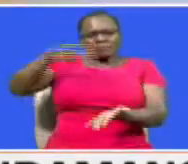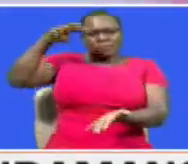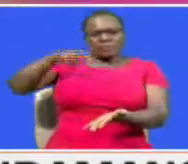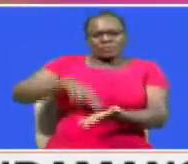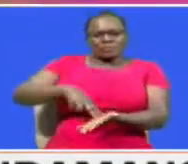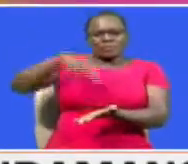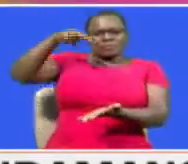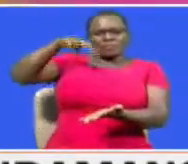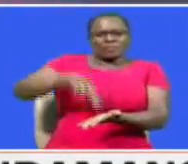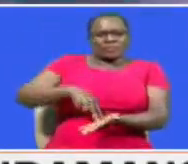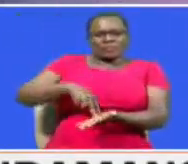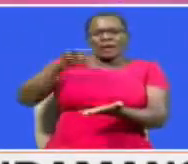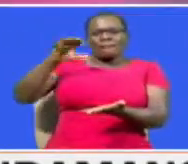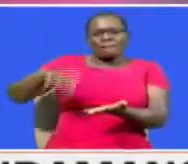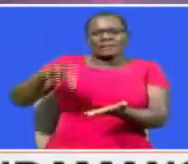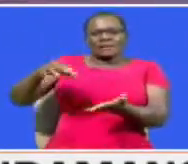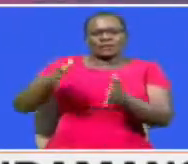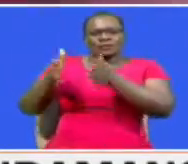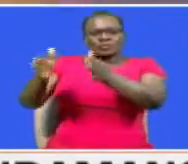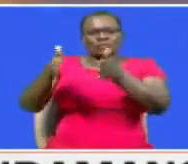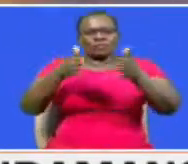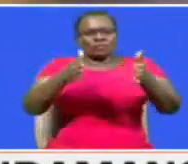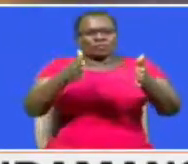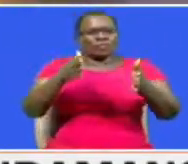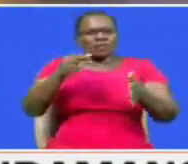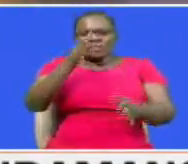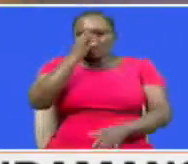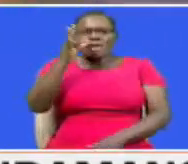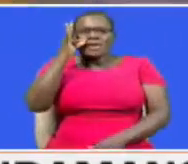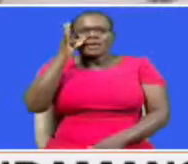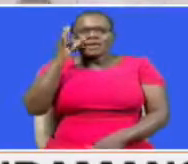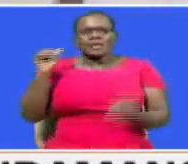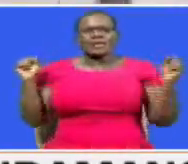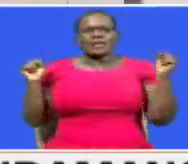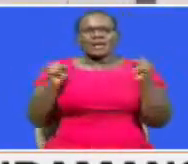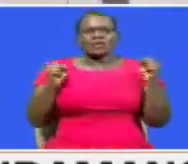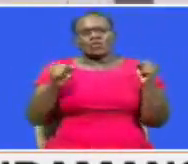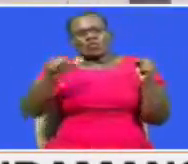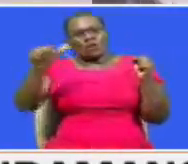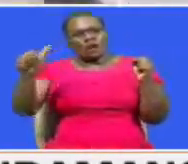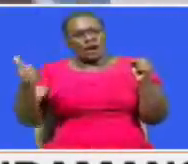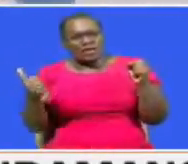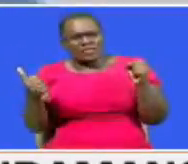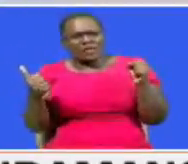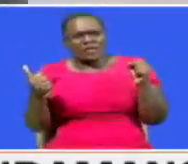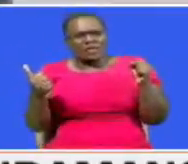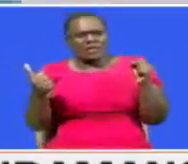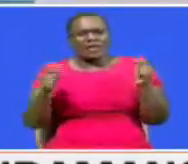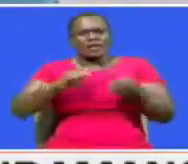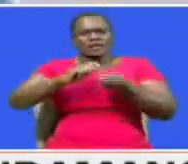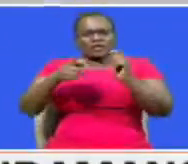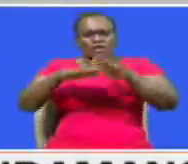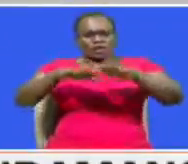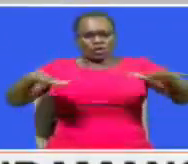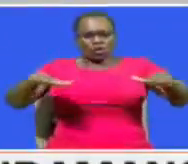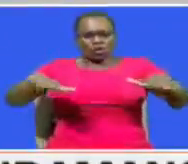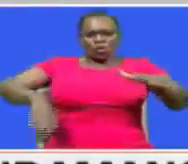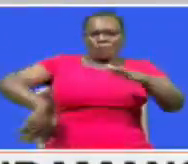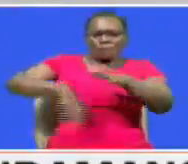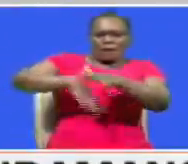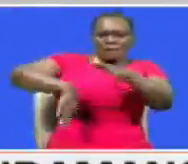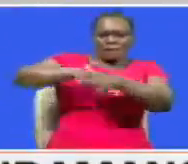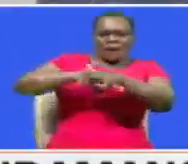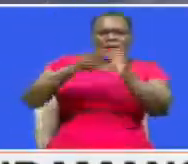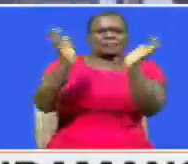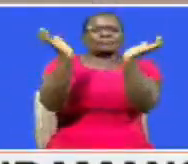katika stendi ya matatu iliyokuwa tupu kule Nyeri na Nanyuki. Wengine waligeuza barabara kwa uwanja